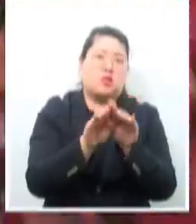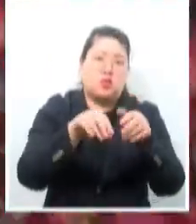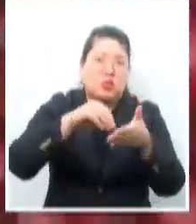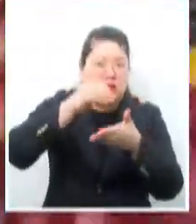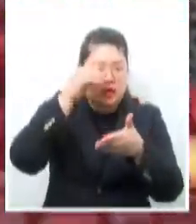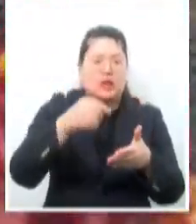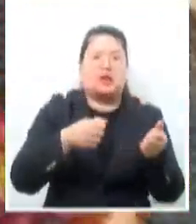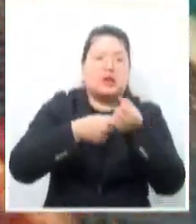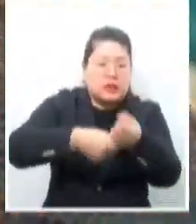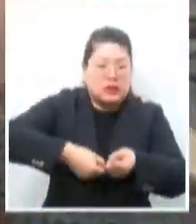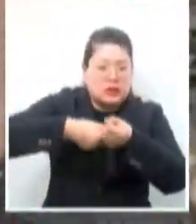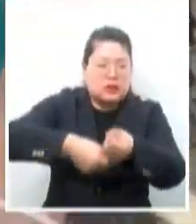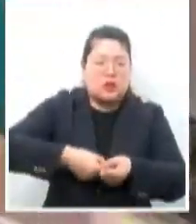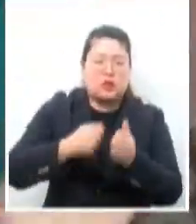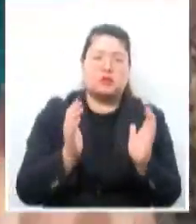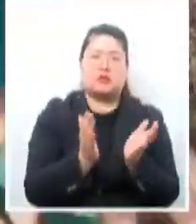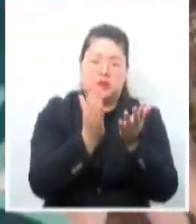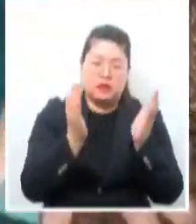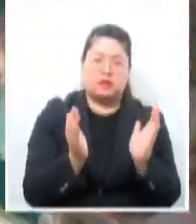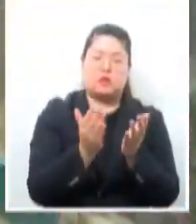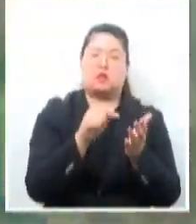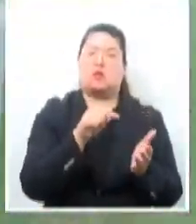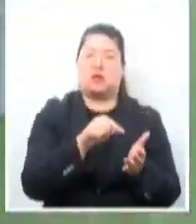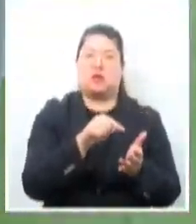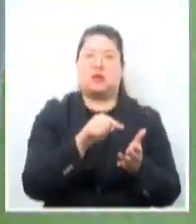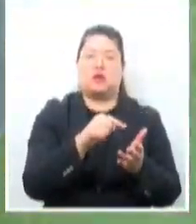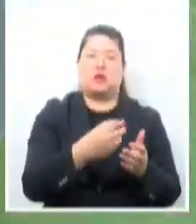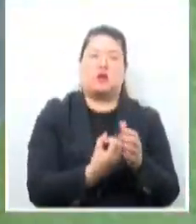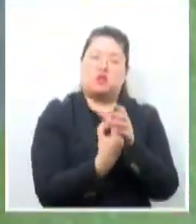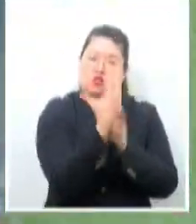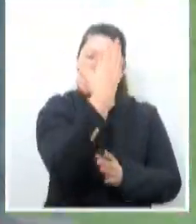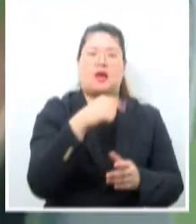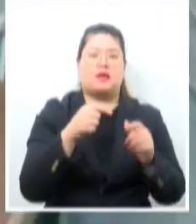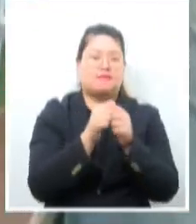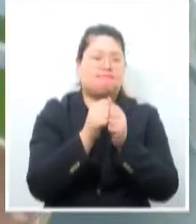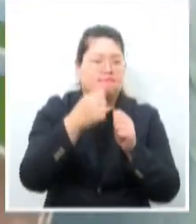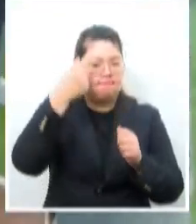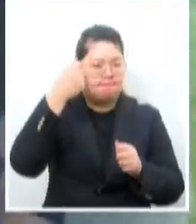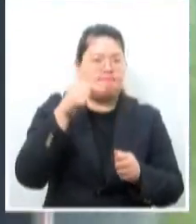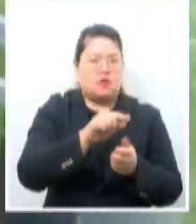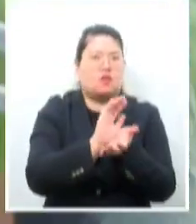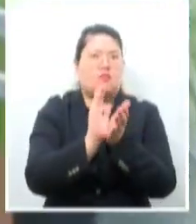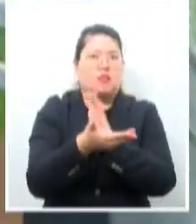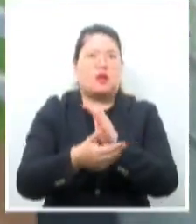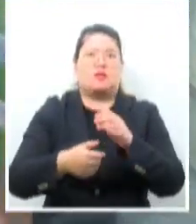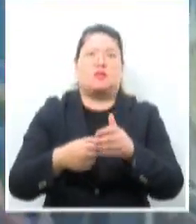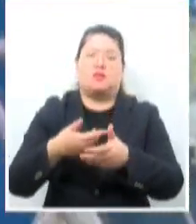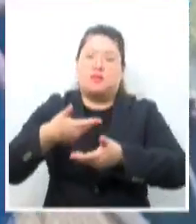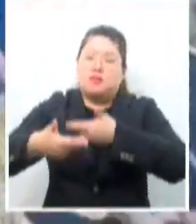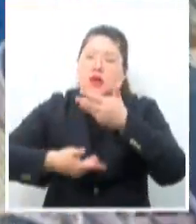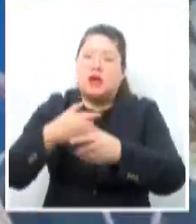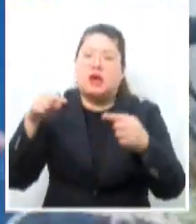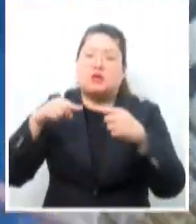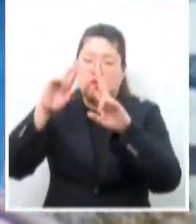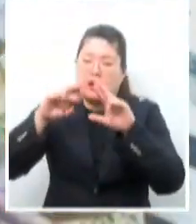รกรในชุมชนเพื่อผลักดันให้เกิดการเห็นคุณค่าของต้นกาแฟโดยการนำมาแปรรูปและจำหน่ายภายในร้านกาแฟของโร